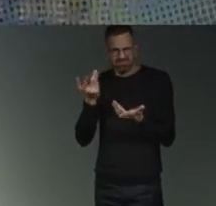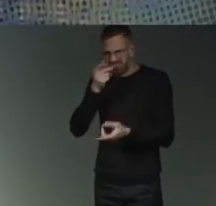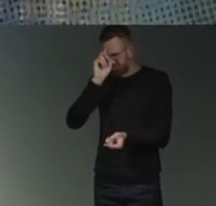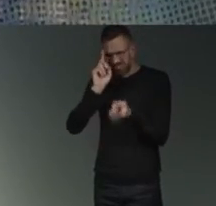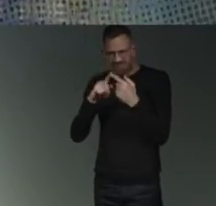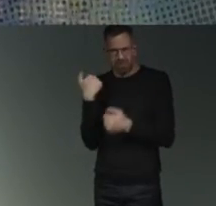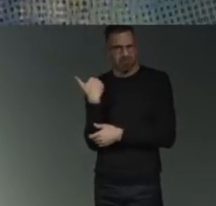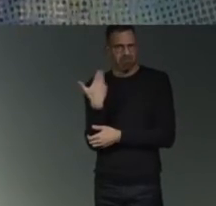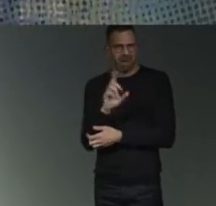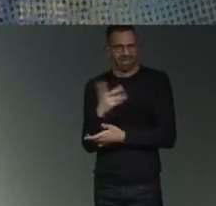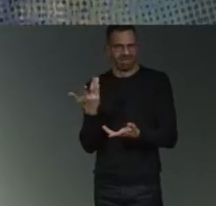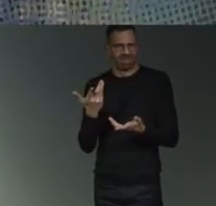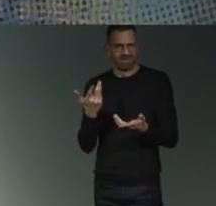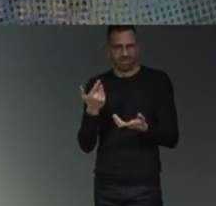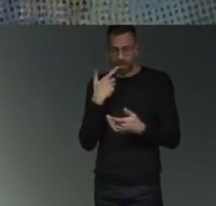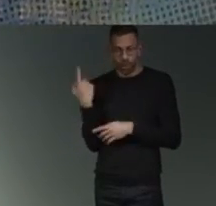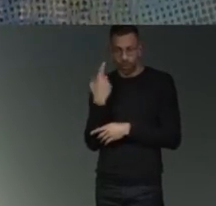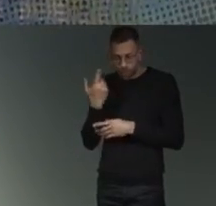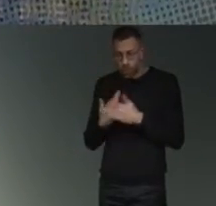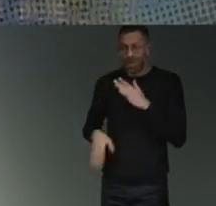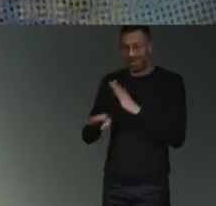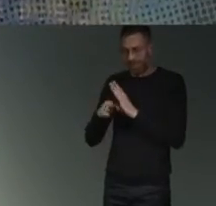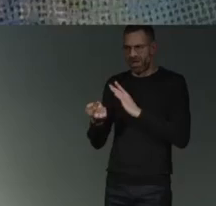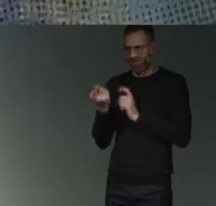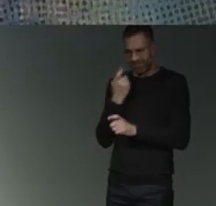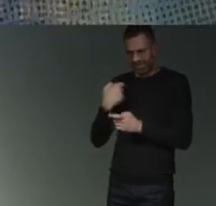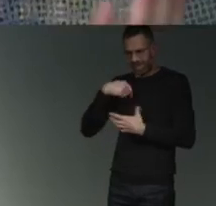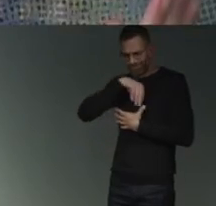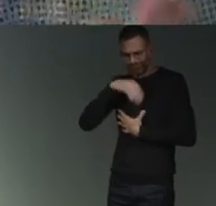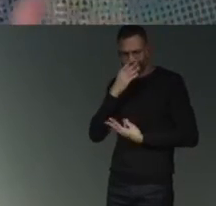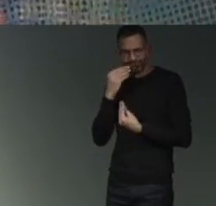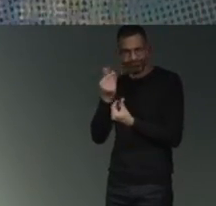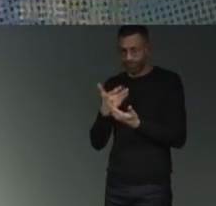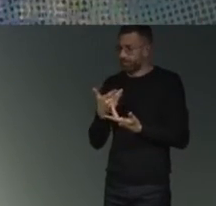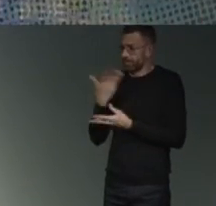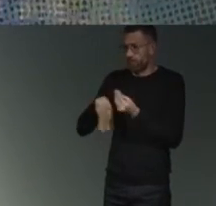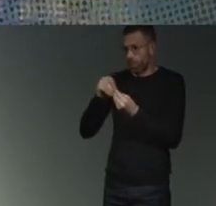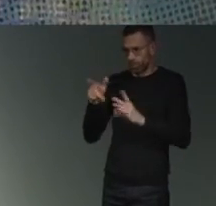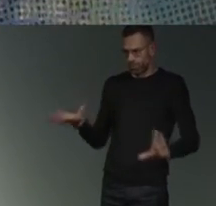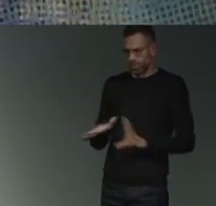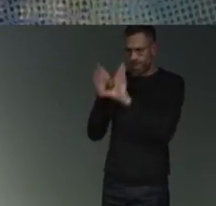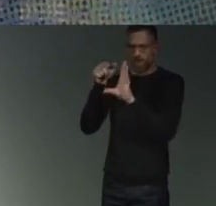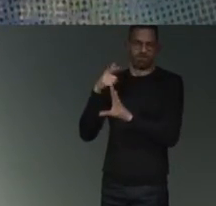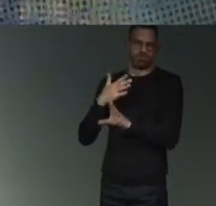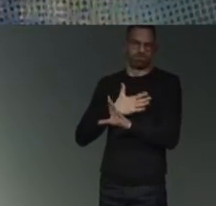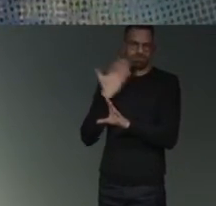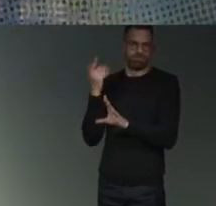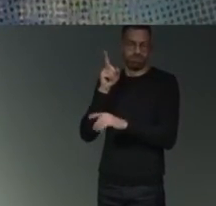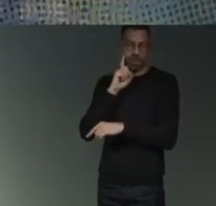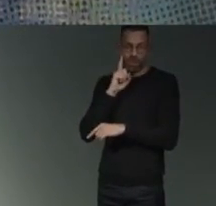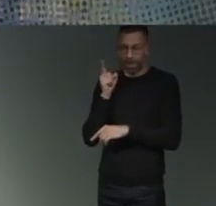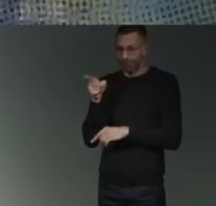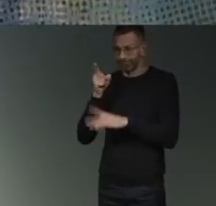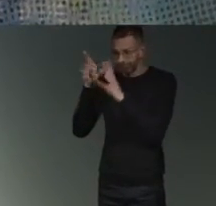Je pars toujours de données sensibles. Et cette image, en plus, elle me plaisait parce qu'elle renvoyait à